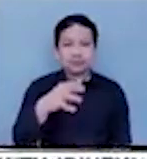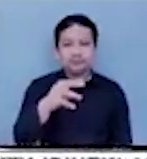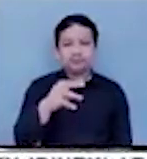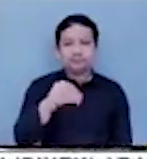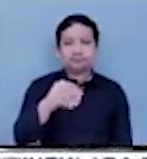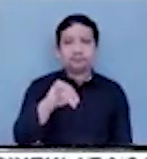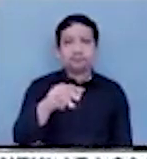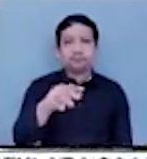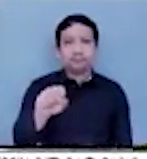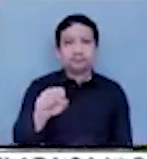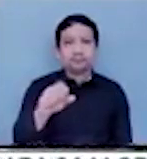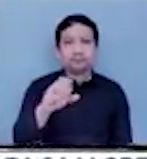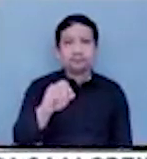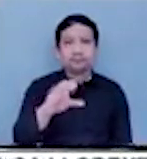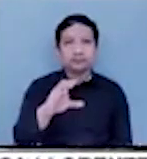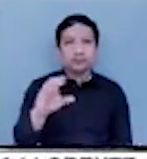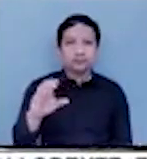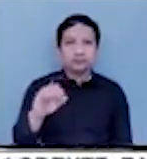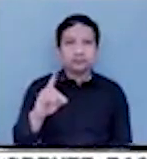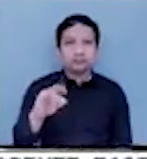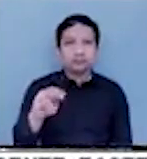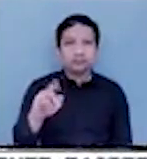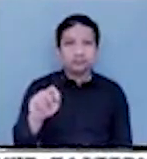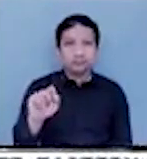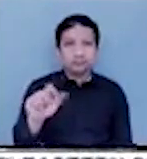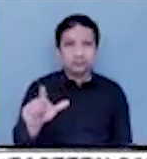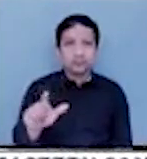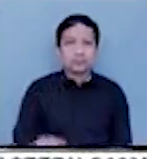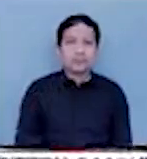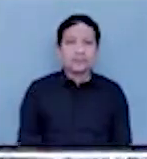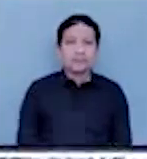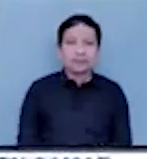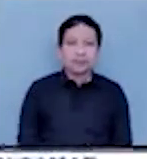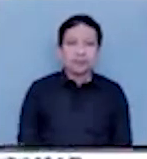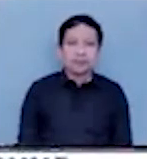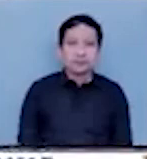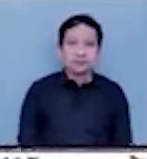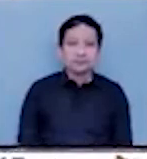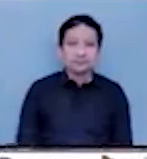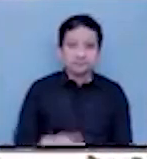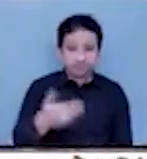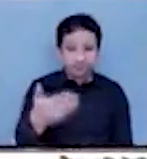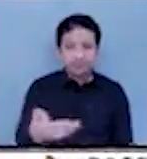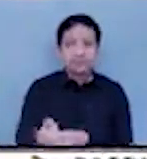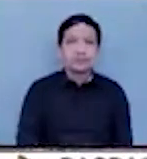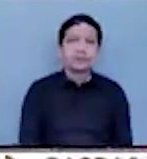Si Kenneth Pasyente sa detalye. Rise and shine, Kenneth.